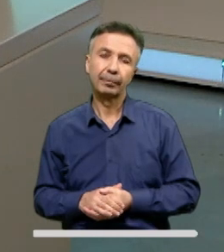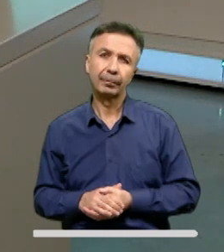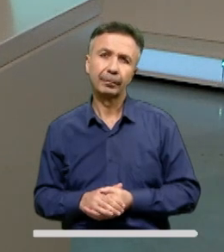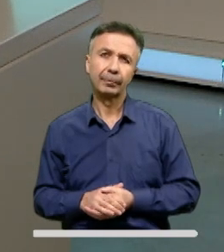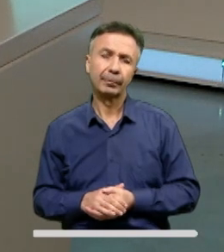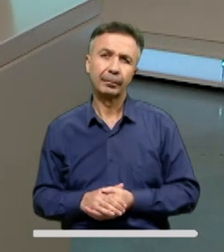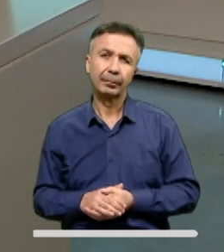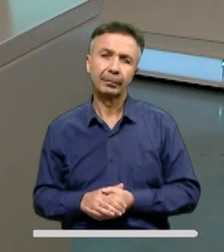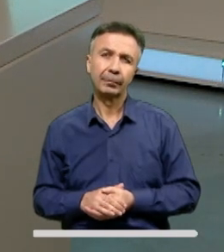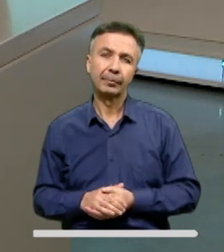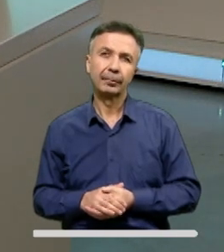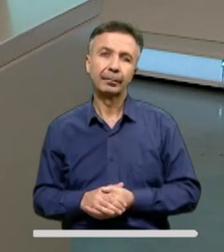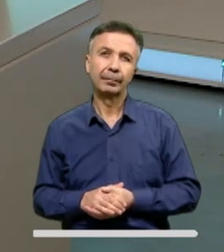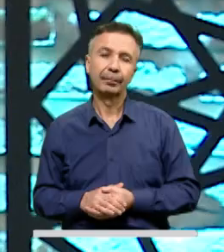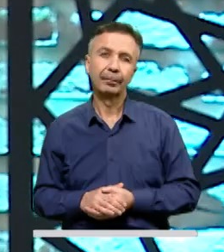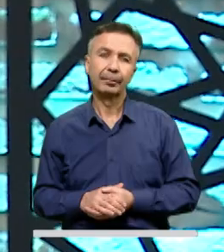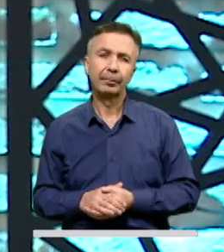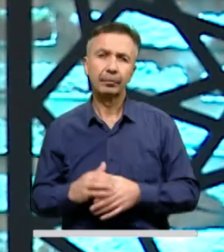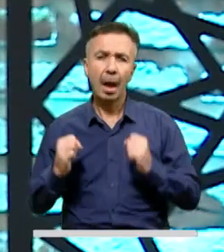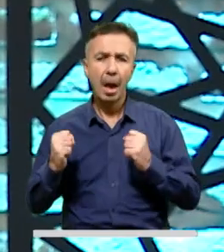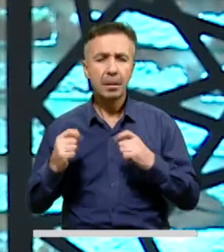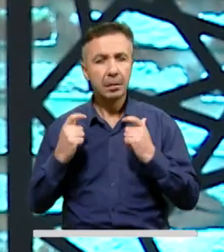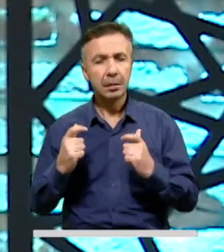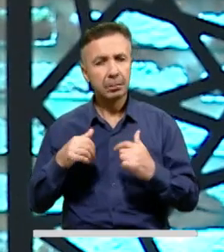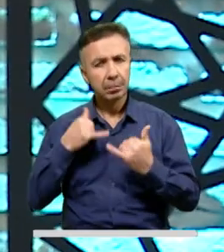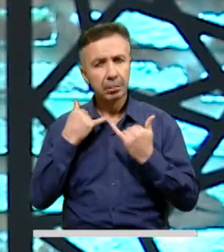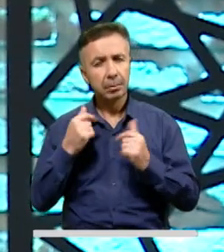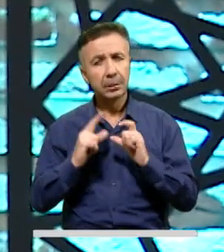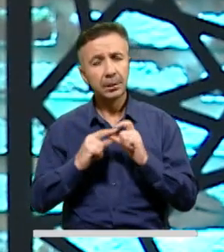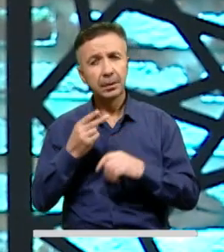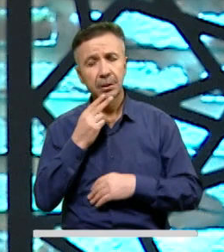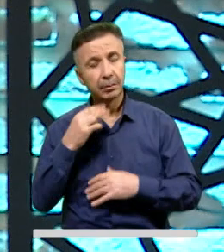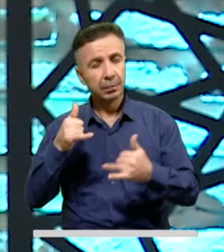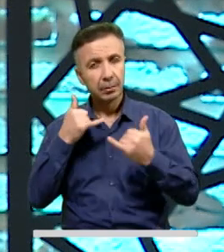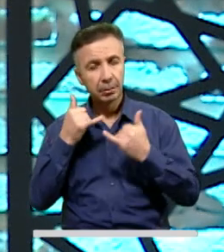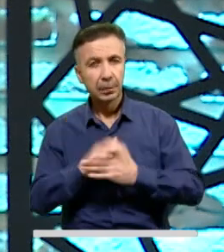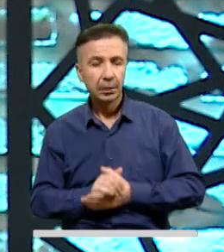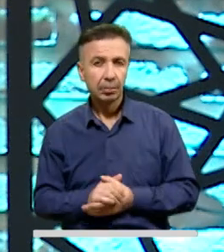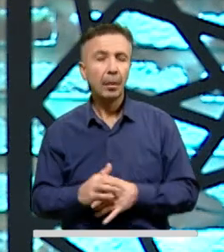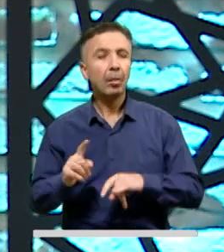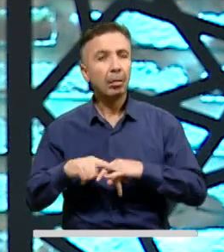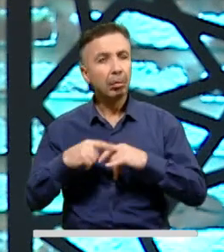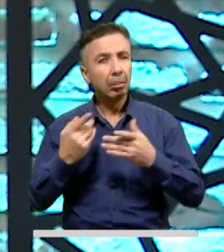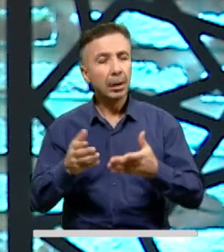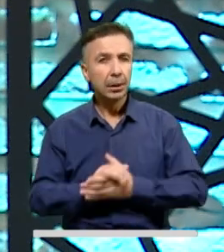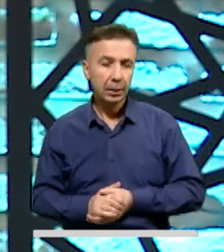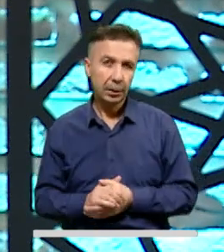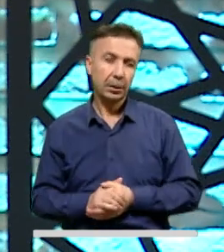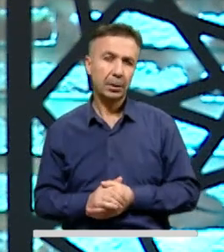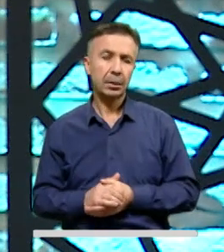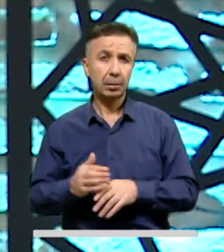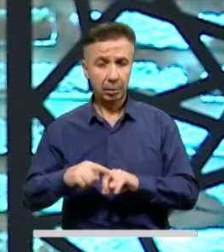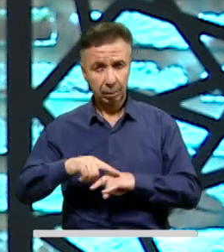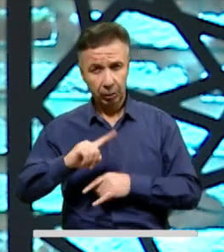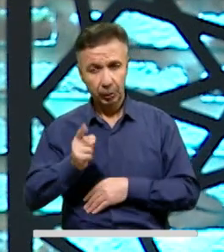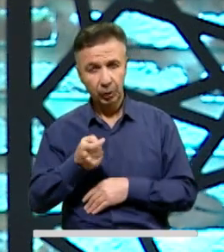var mıdır efendim? Buyurunuz. Telefon bağlantısı için. Erzincan'a gidiyoruz. Sema Hanım telefon attığımızda. Hoş geldiniz Sema Hanım. Hoş bulduk.